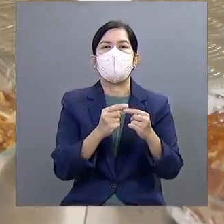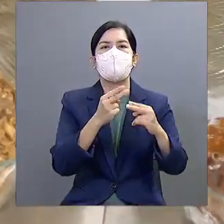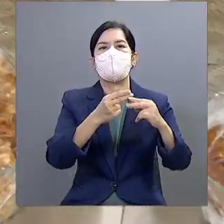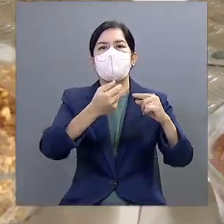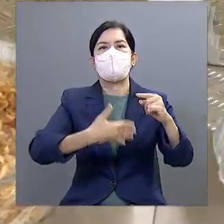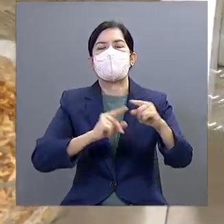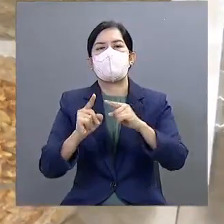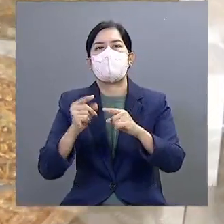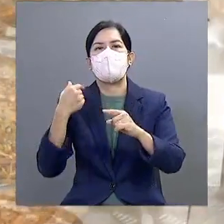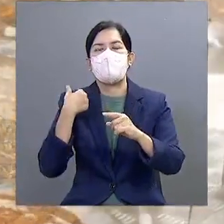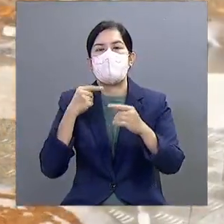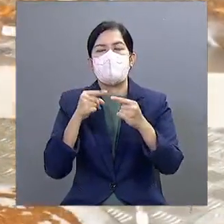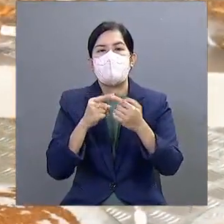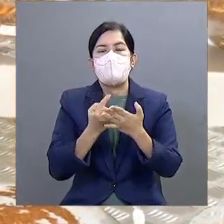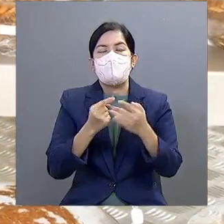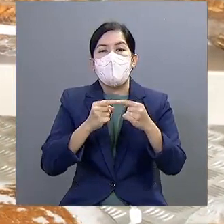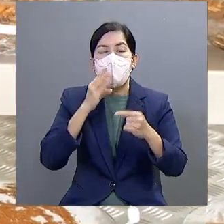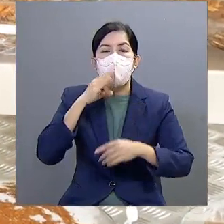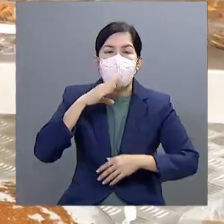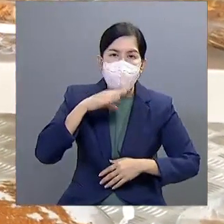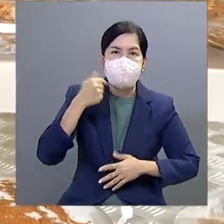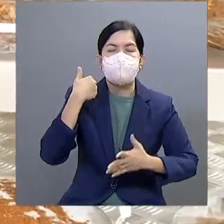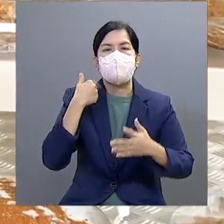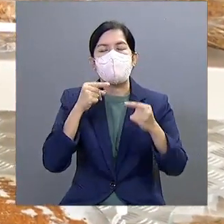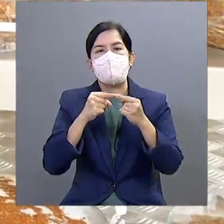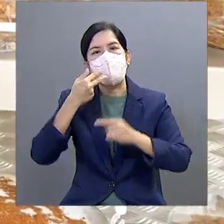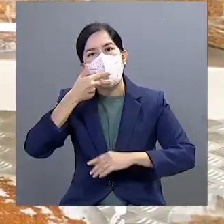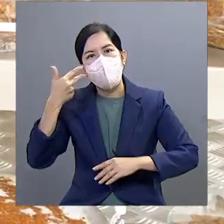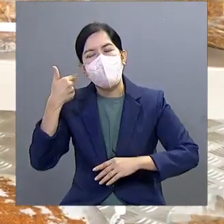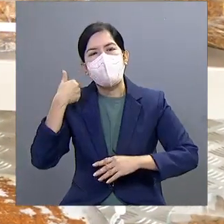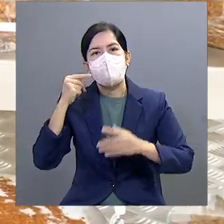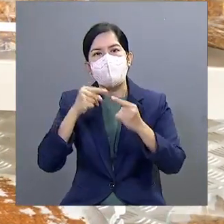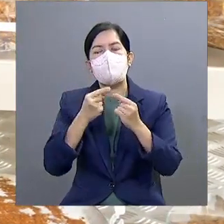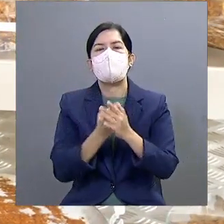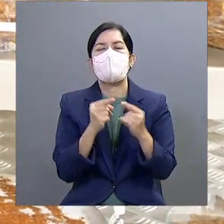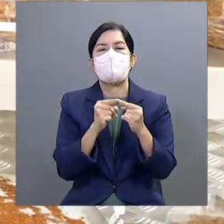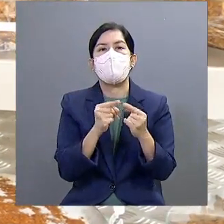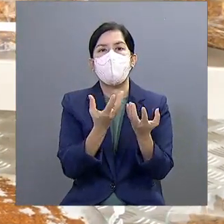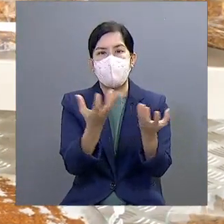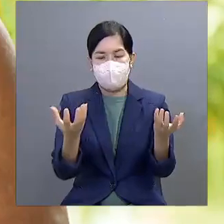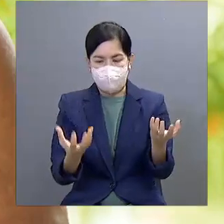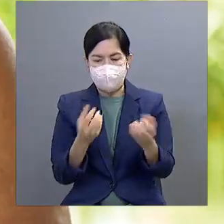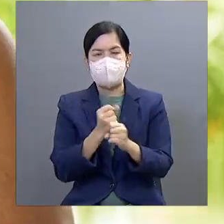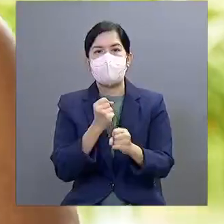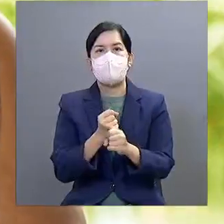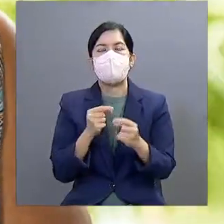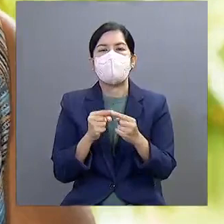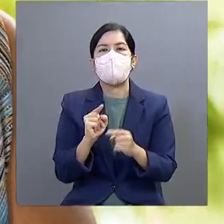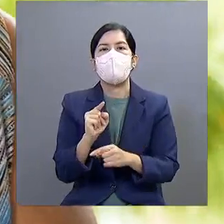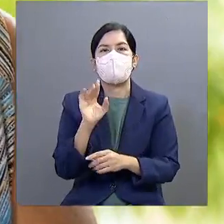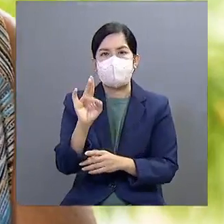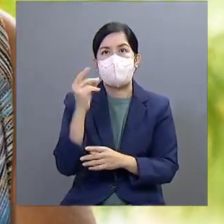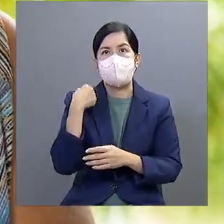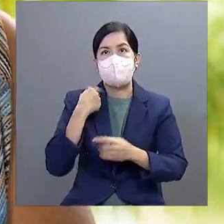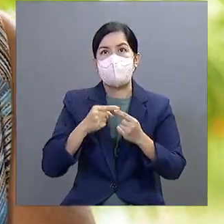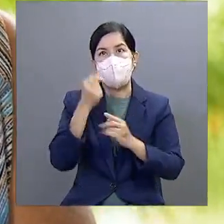านแล้วก็น้ำพริกยำกบ7ตัวให้เนี่ยวันแรกไปขายได้300กว่าบาทดีใจสัด